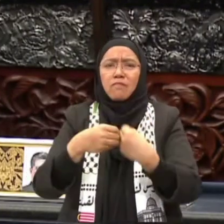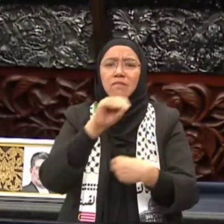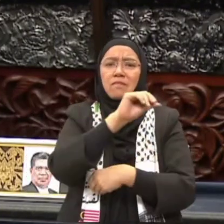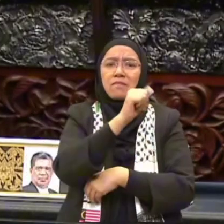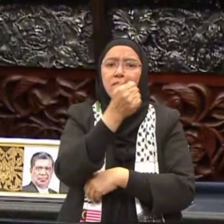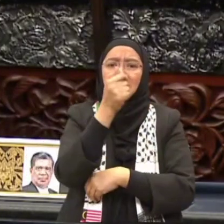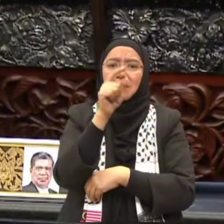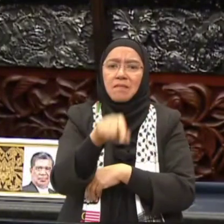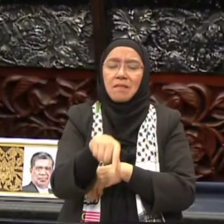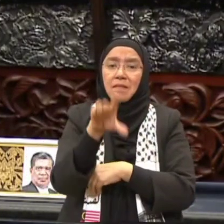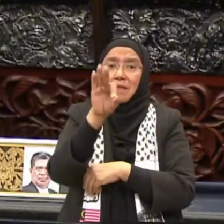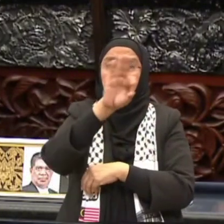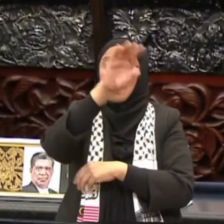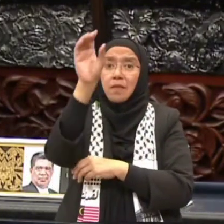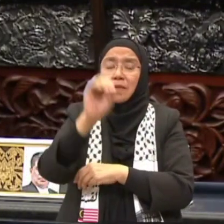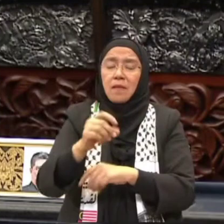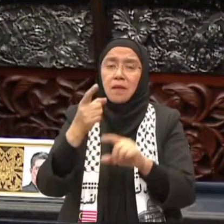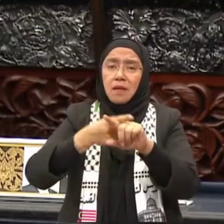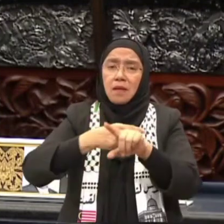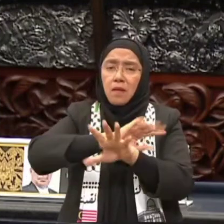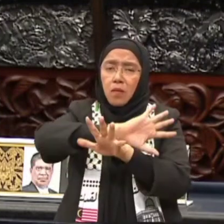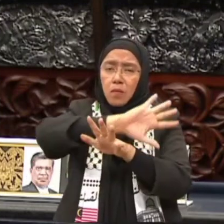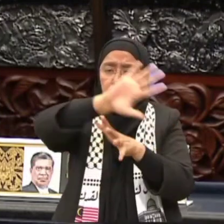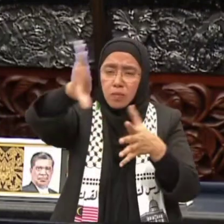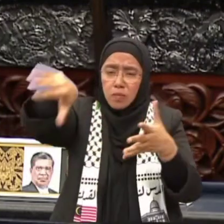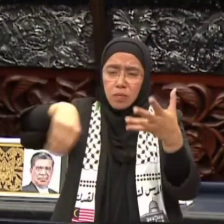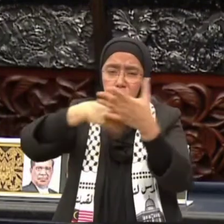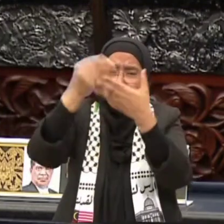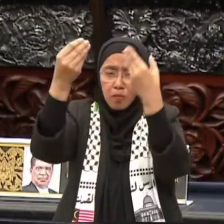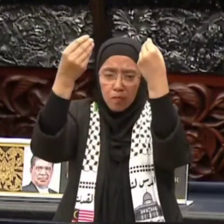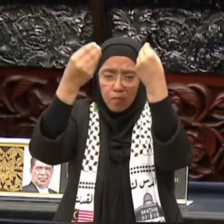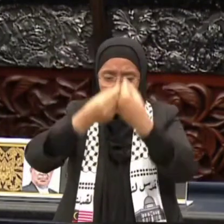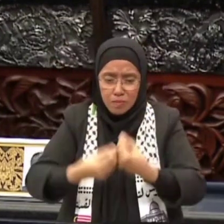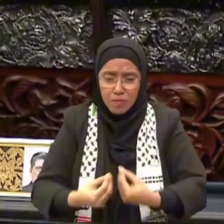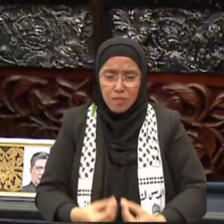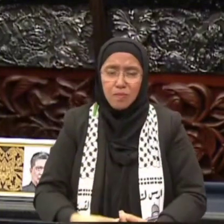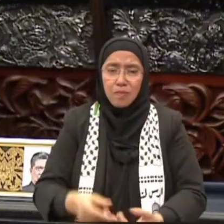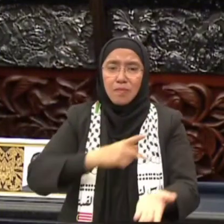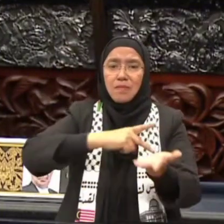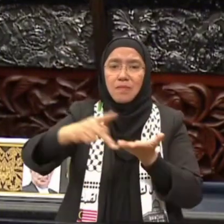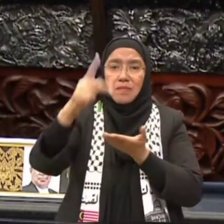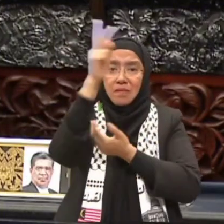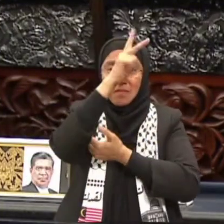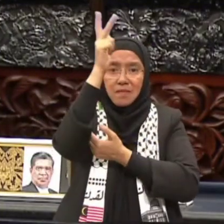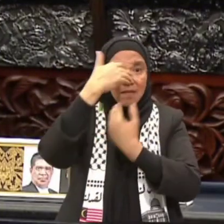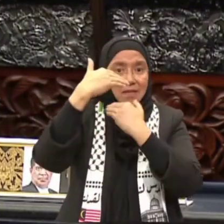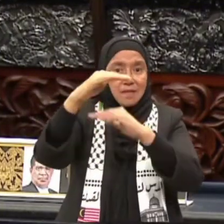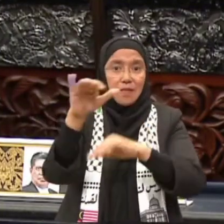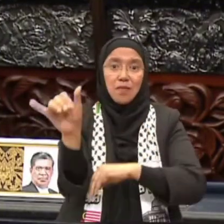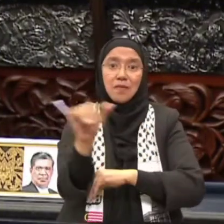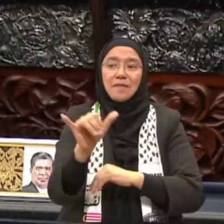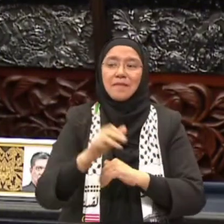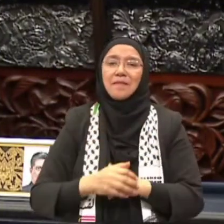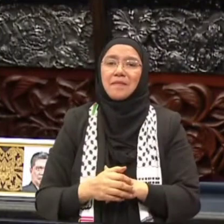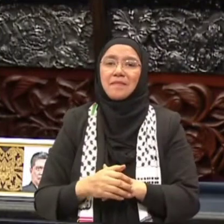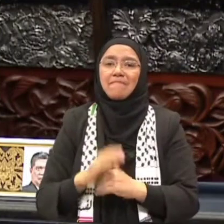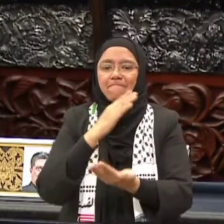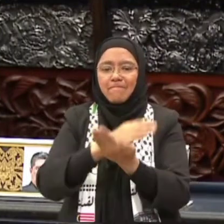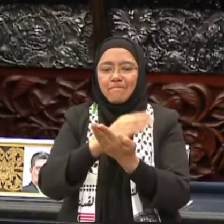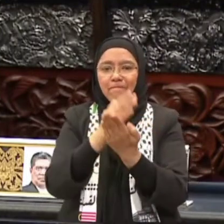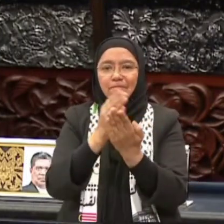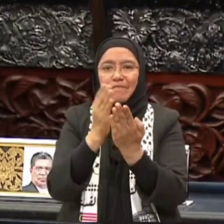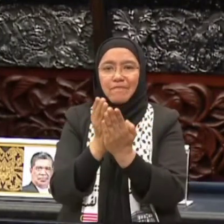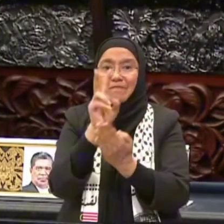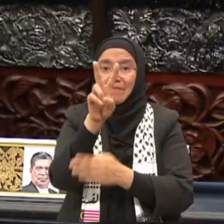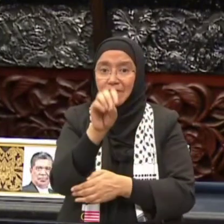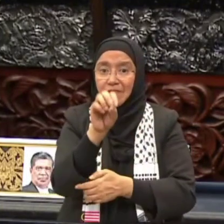10.9% daripada jumlah keseluruhan perbelanjaan kerajaan bagi tempoh yang sama. Belanjawan 2024